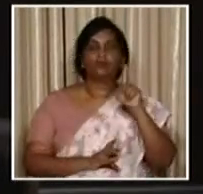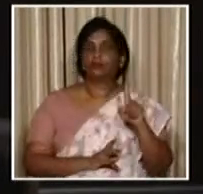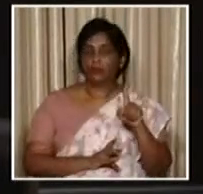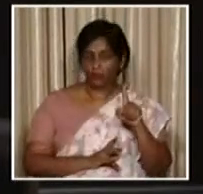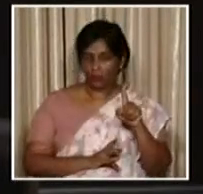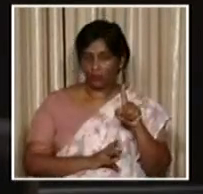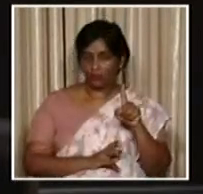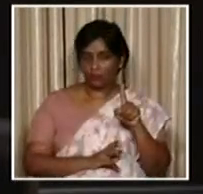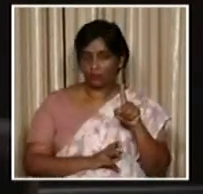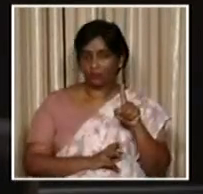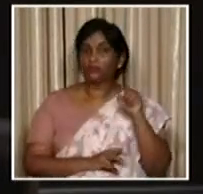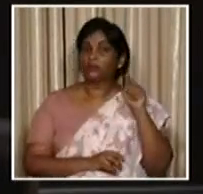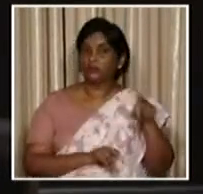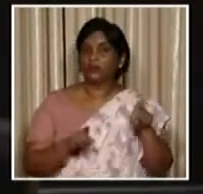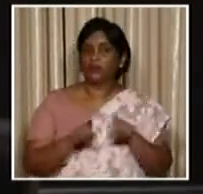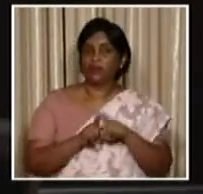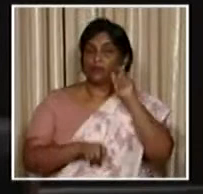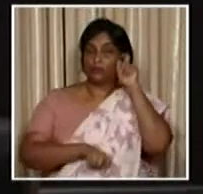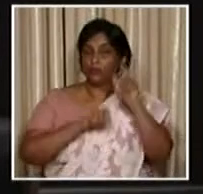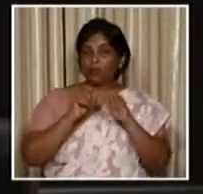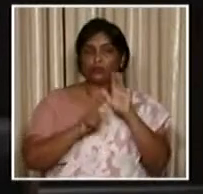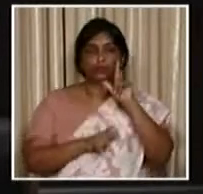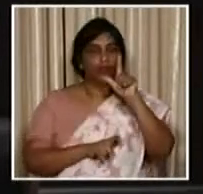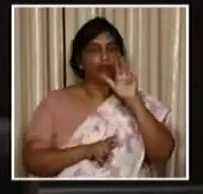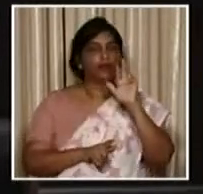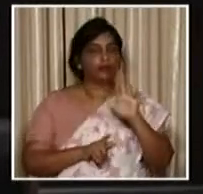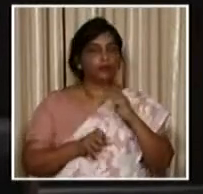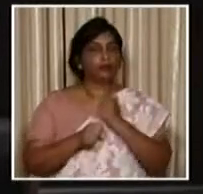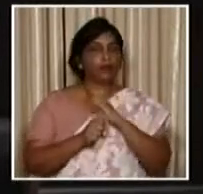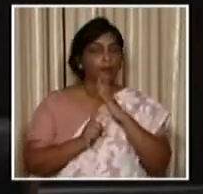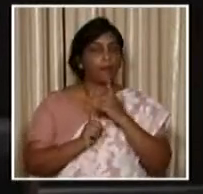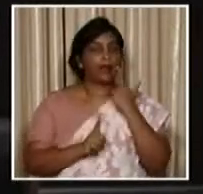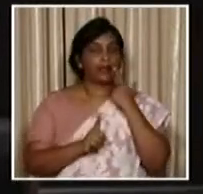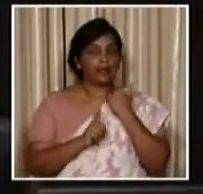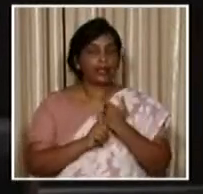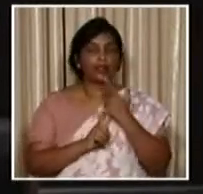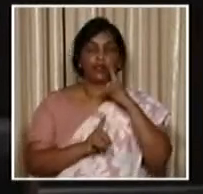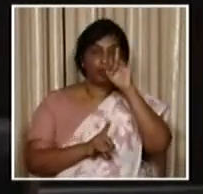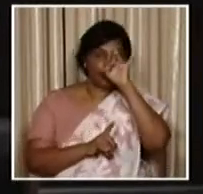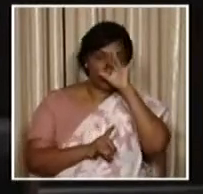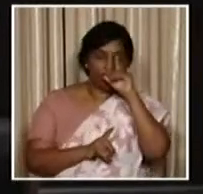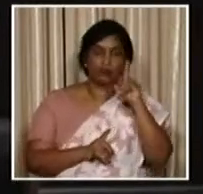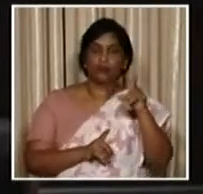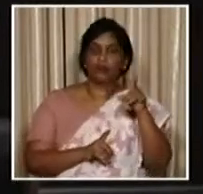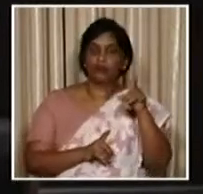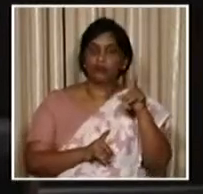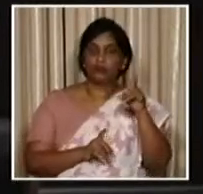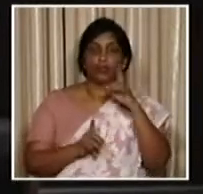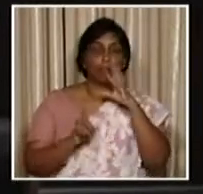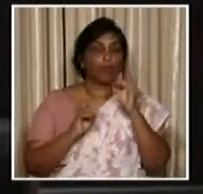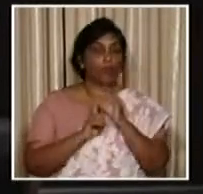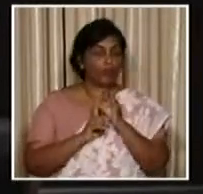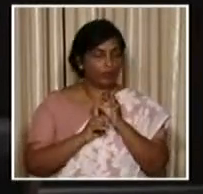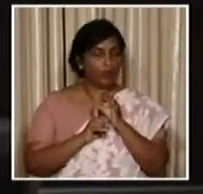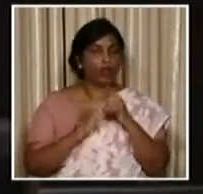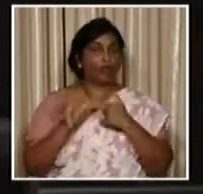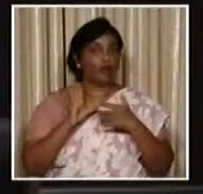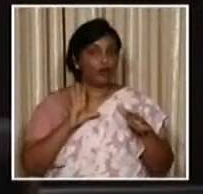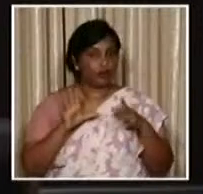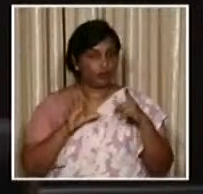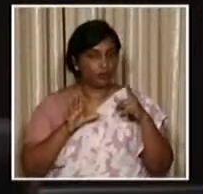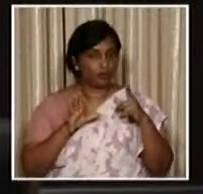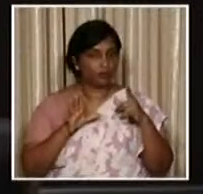21 231යි ඒ අතරින් පුද්ගලින් 79කට ගම්පහ මහනුවර කුණුරෑගල පුත්තලම